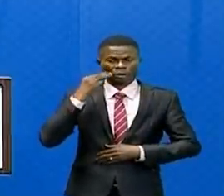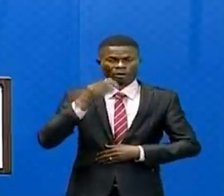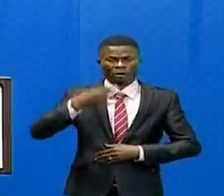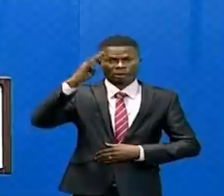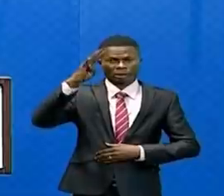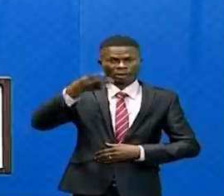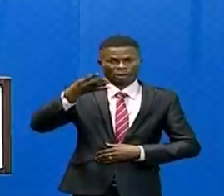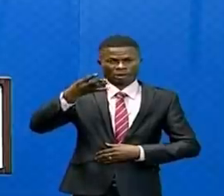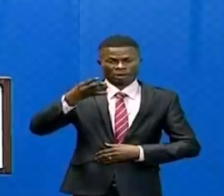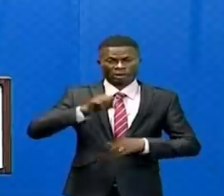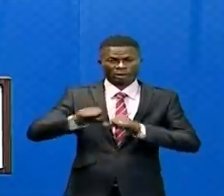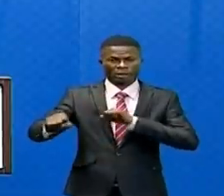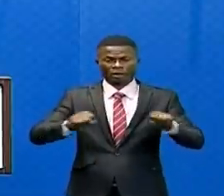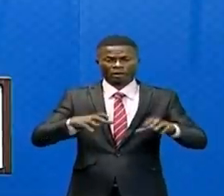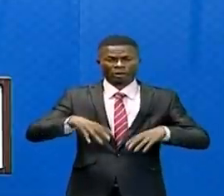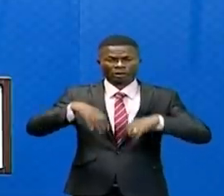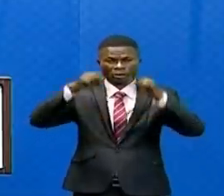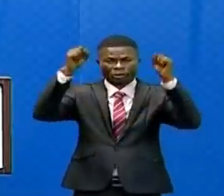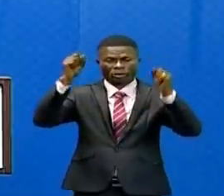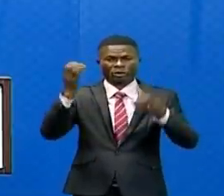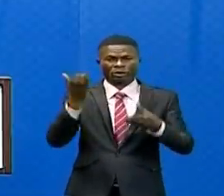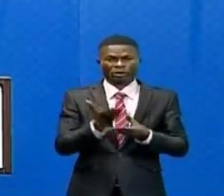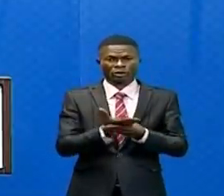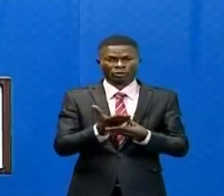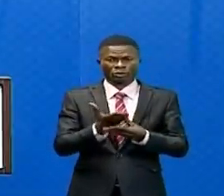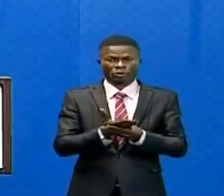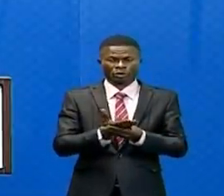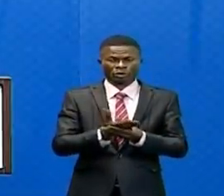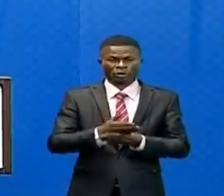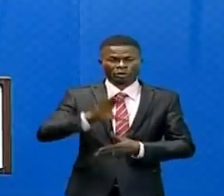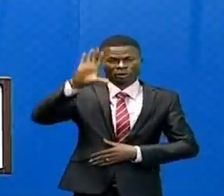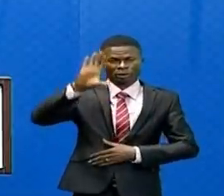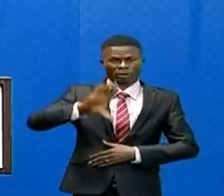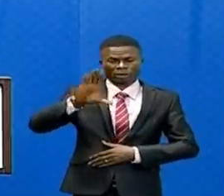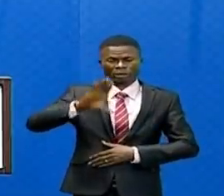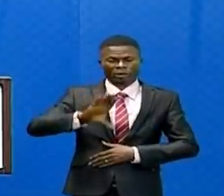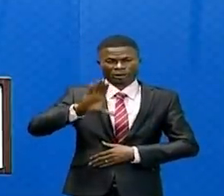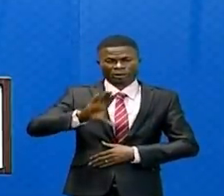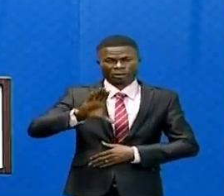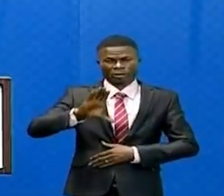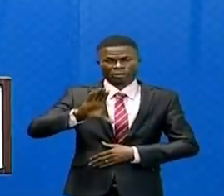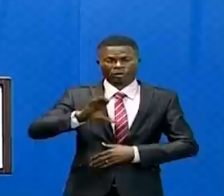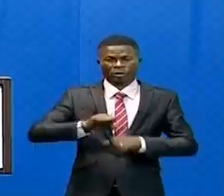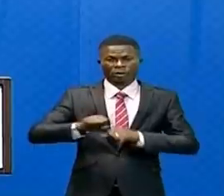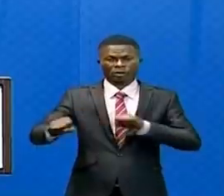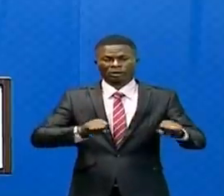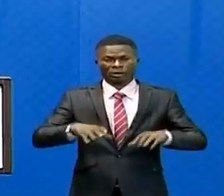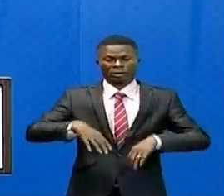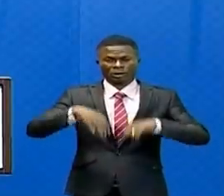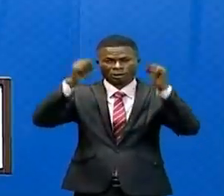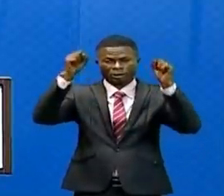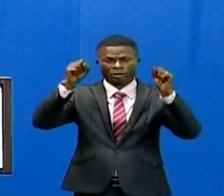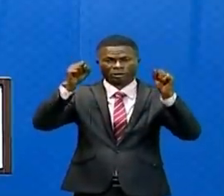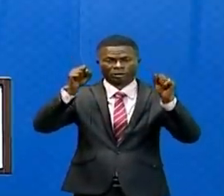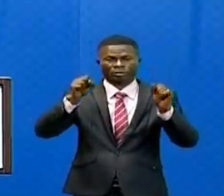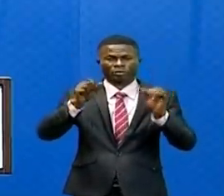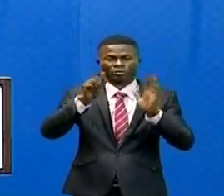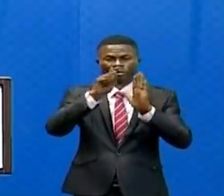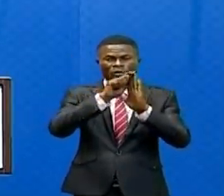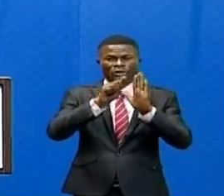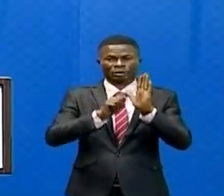4. Examen et adoption des dossiers. Et 5. Enfin, examen et adoption de